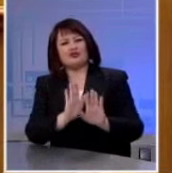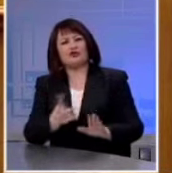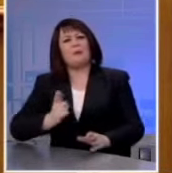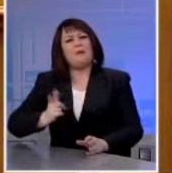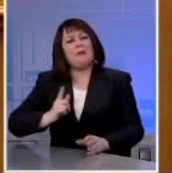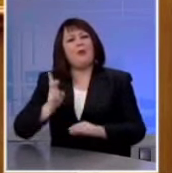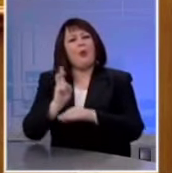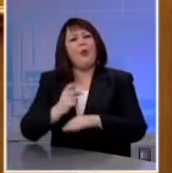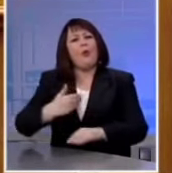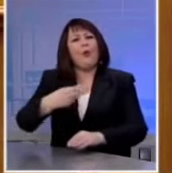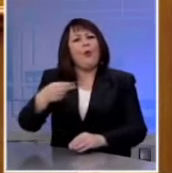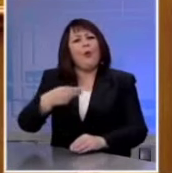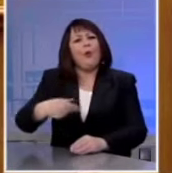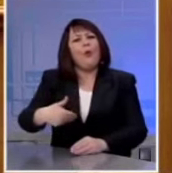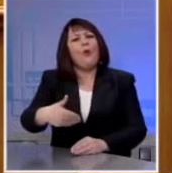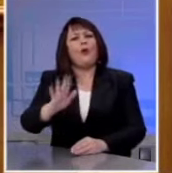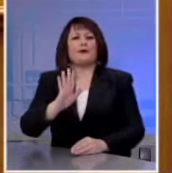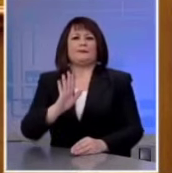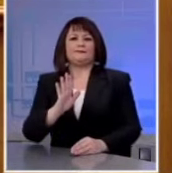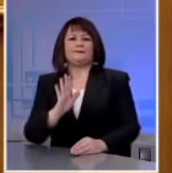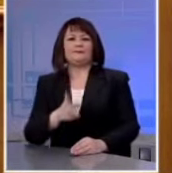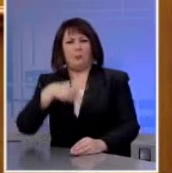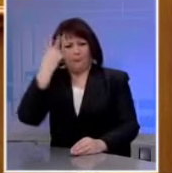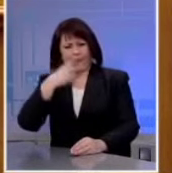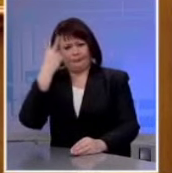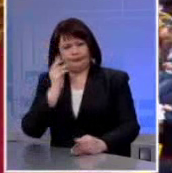τη δυνατότητα να κόβουν και να ράβουν.